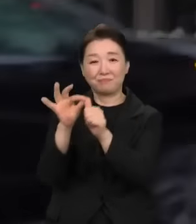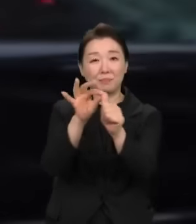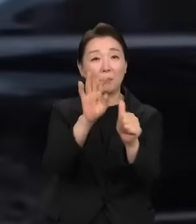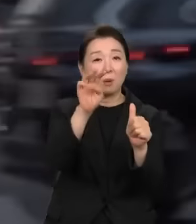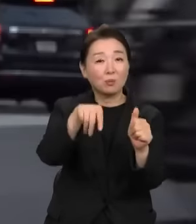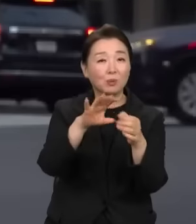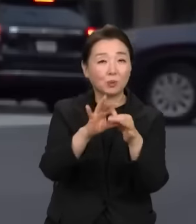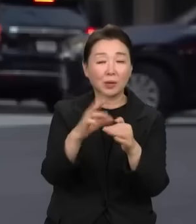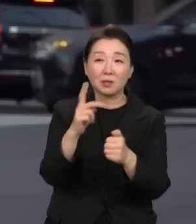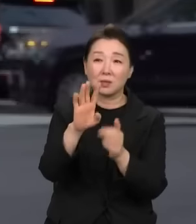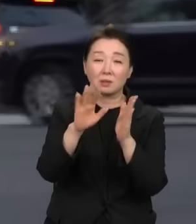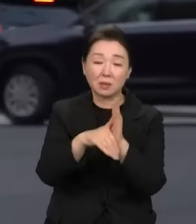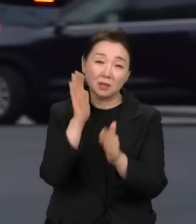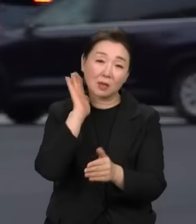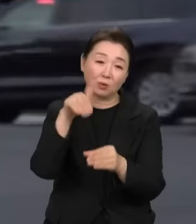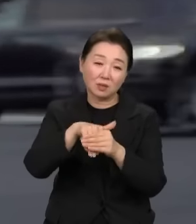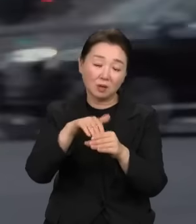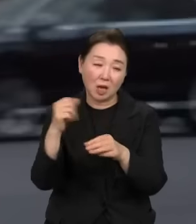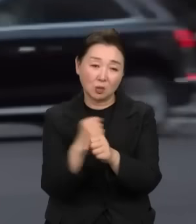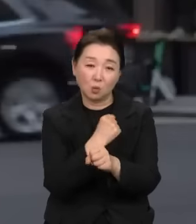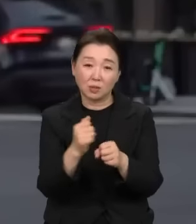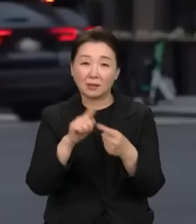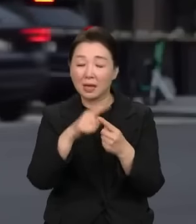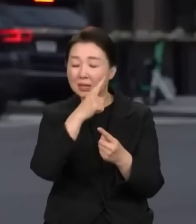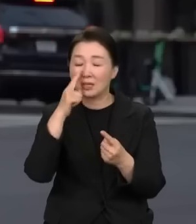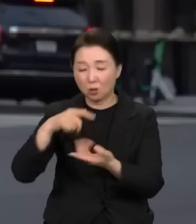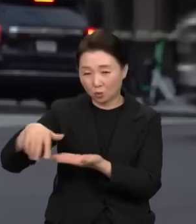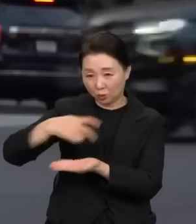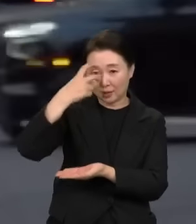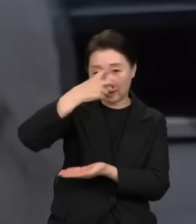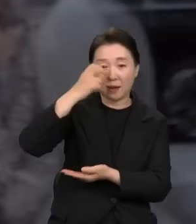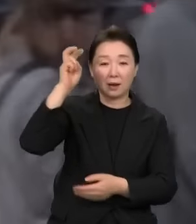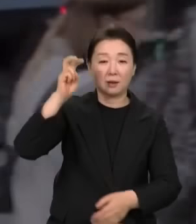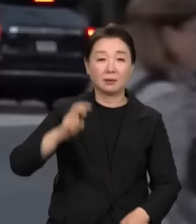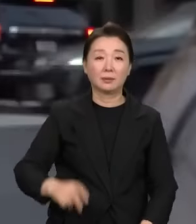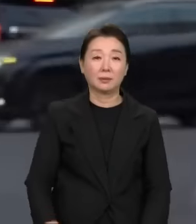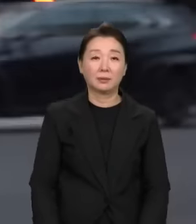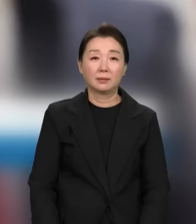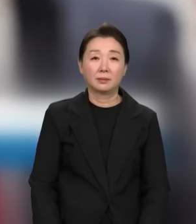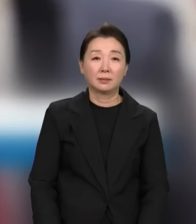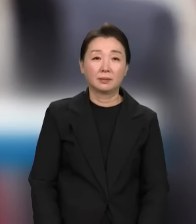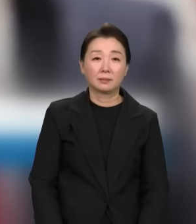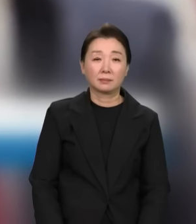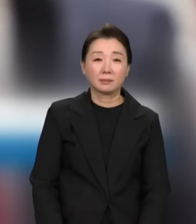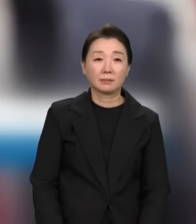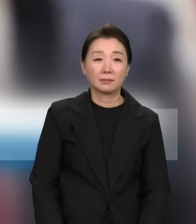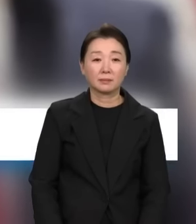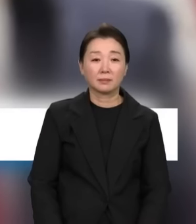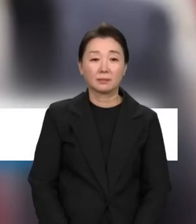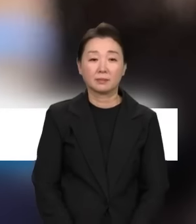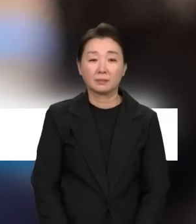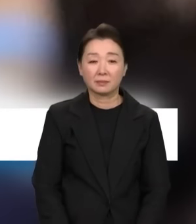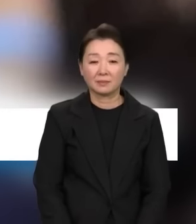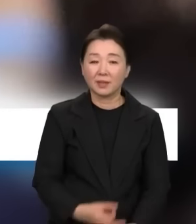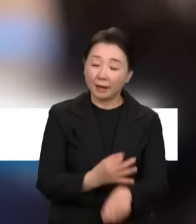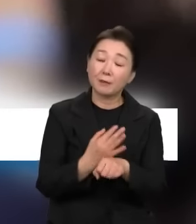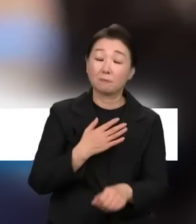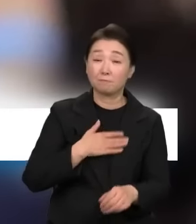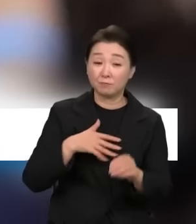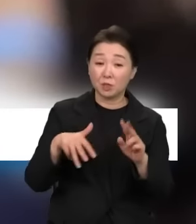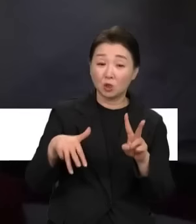통해 2020년 대선이 조작됐다는 증거 조사를 벌일 가능성도 제기됩니다. It's so easy. I would fire him within